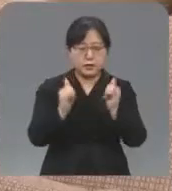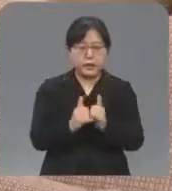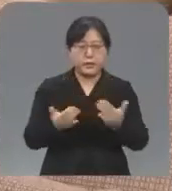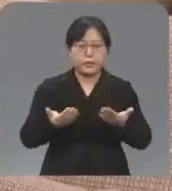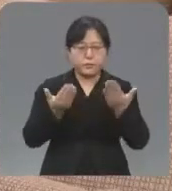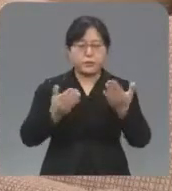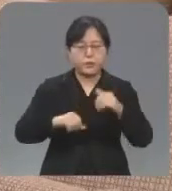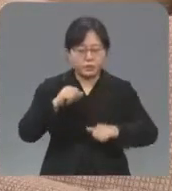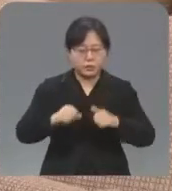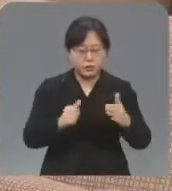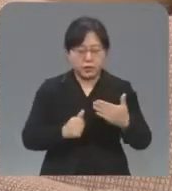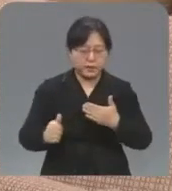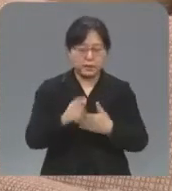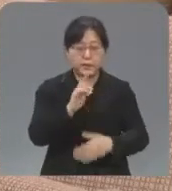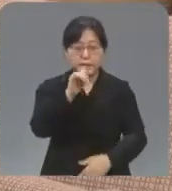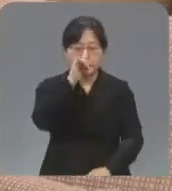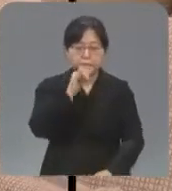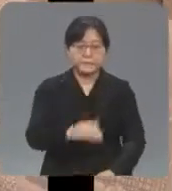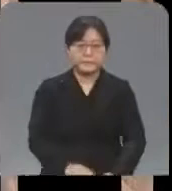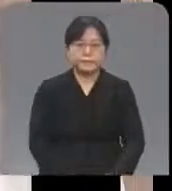사회공헌활동에 앞장서겠다고 밝혔습니다.